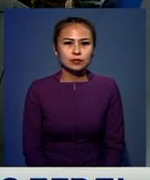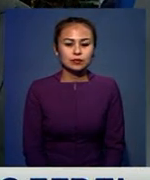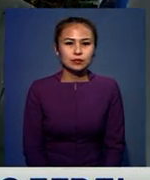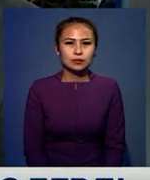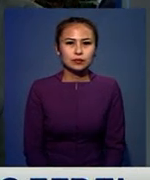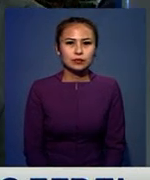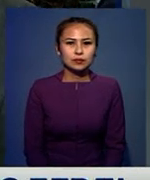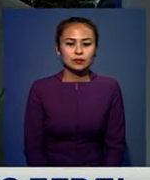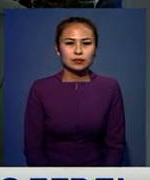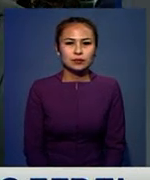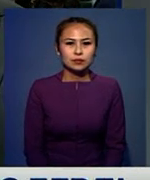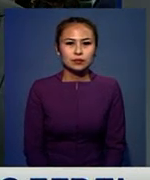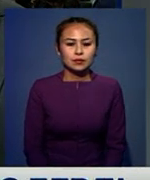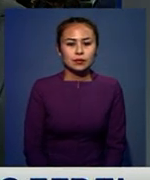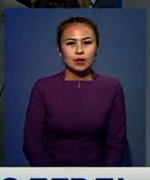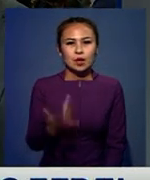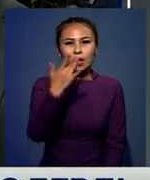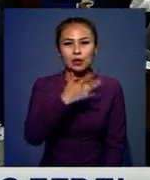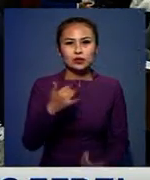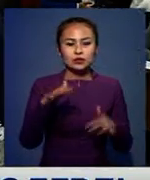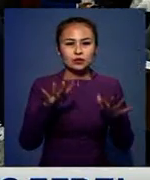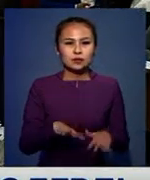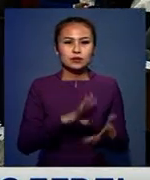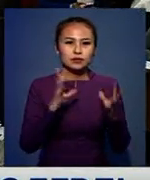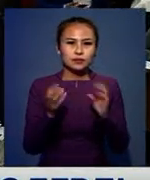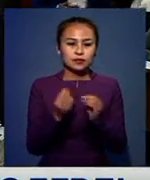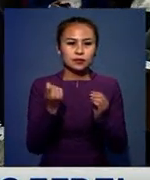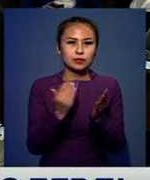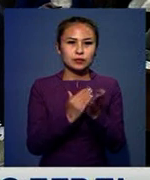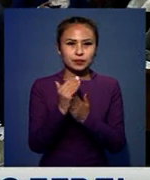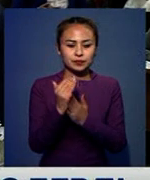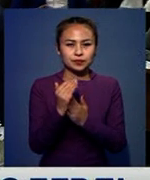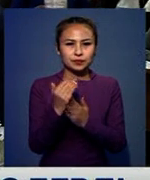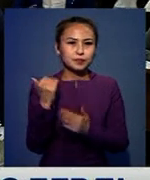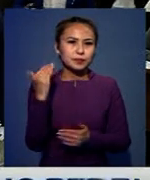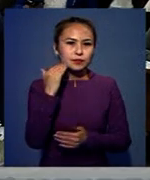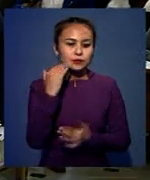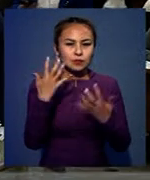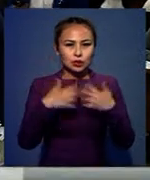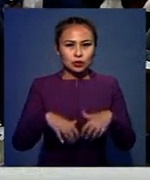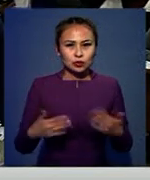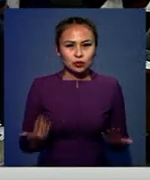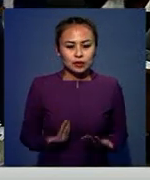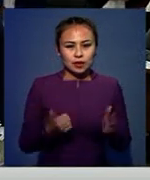Рахмет, Әнуарбек. Саяси науқан бел ортасынан асты. Осы кезге дейін ел